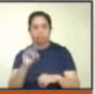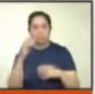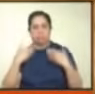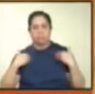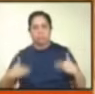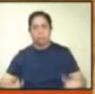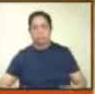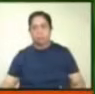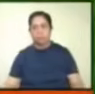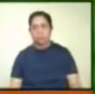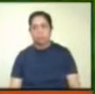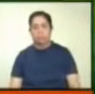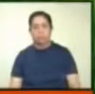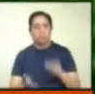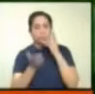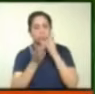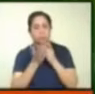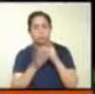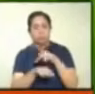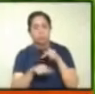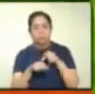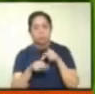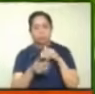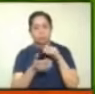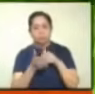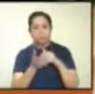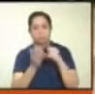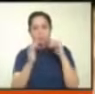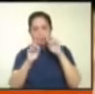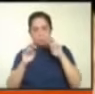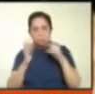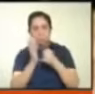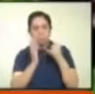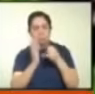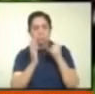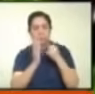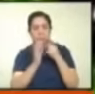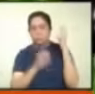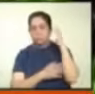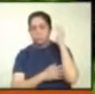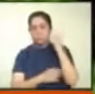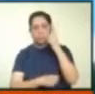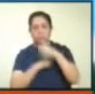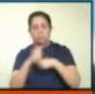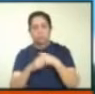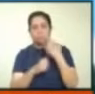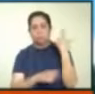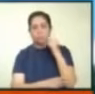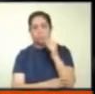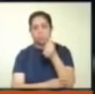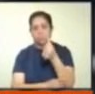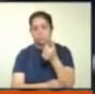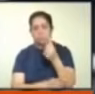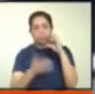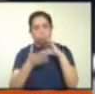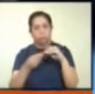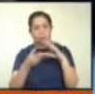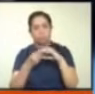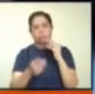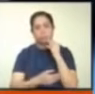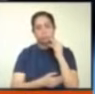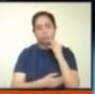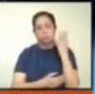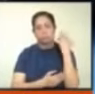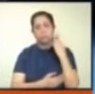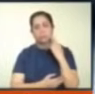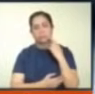labi. Sa dokumentaryo ng Philippine Center for Investigative Journalism na Maguindanao Isang Taon noong 2010, kinuwento ng anak ni Momay na si Reyna